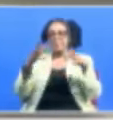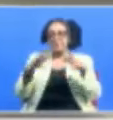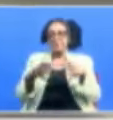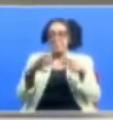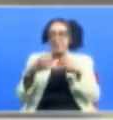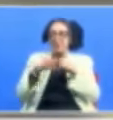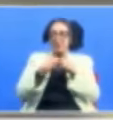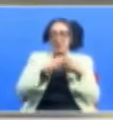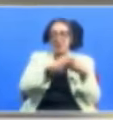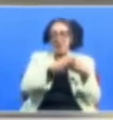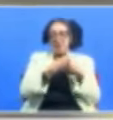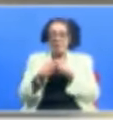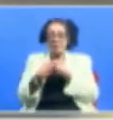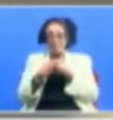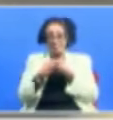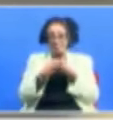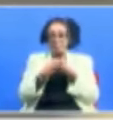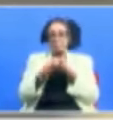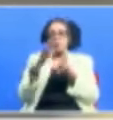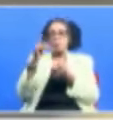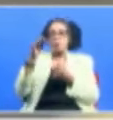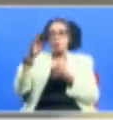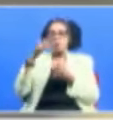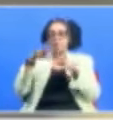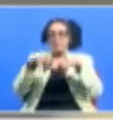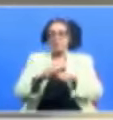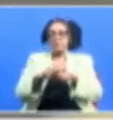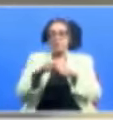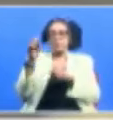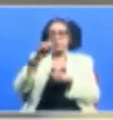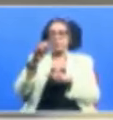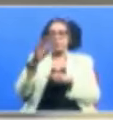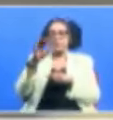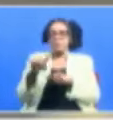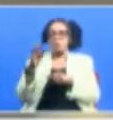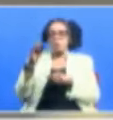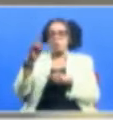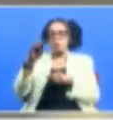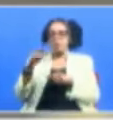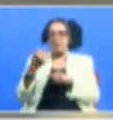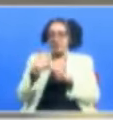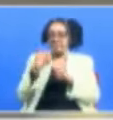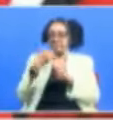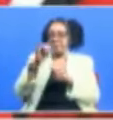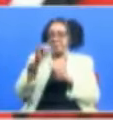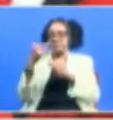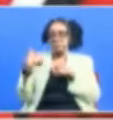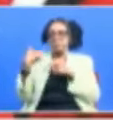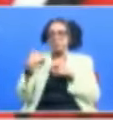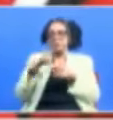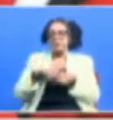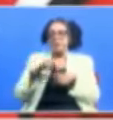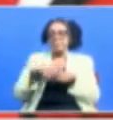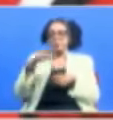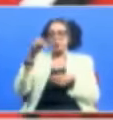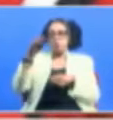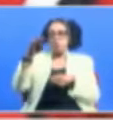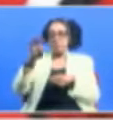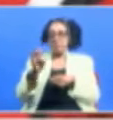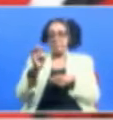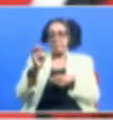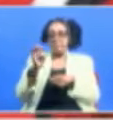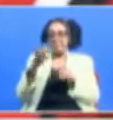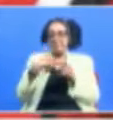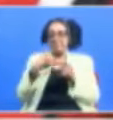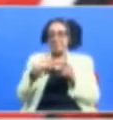katika msimu. Omollo ambaye anachukua nafasi ya Sammy Okoth anachukua kibarua hicho wakati Tore Bobe ananing'inia tu